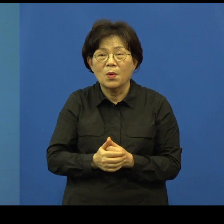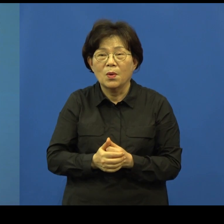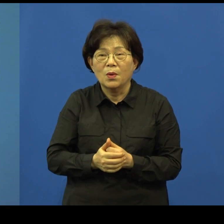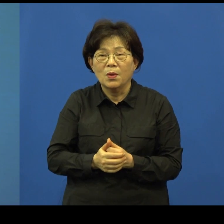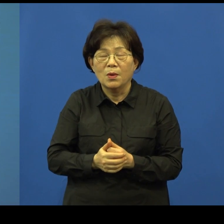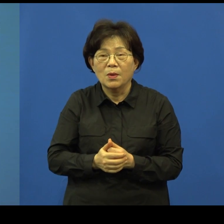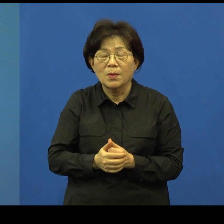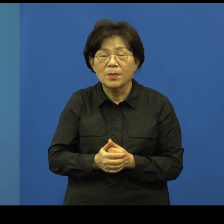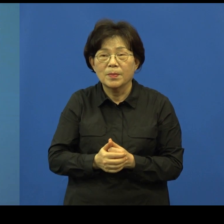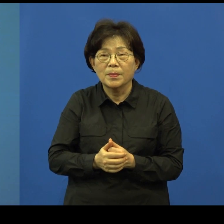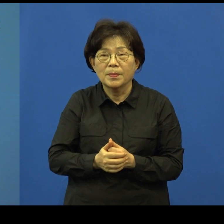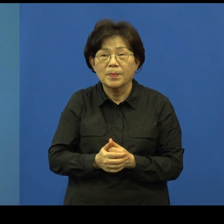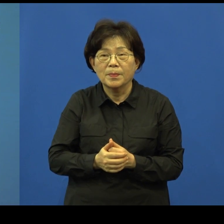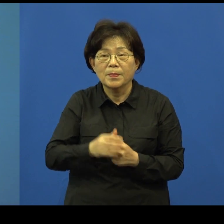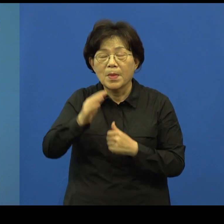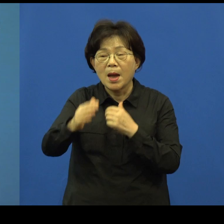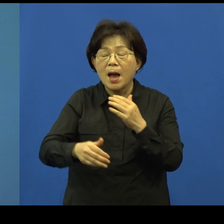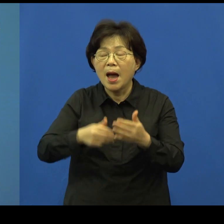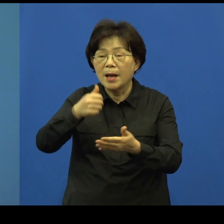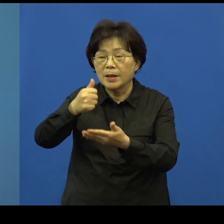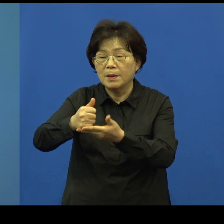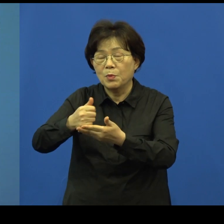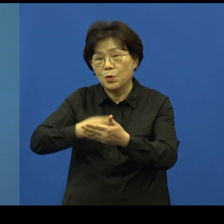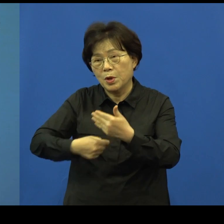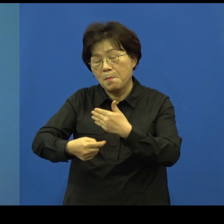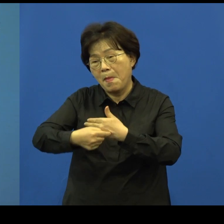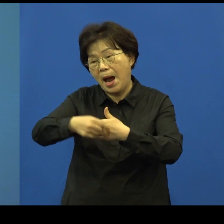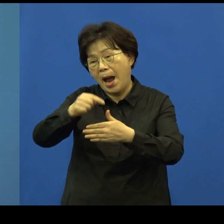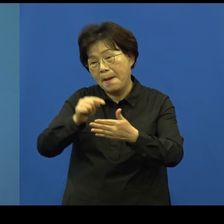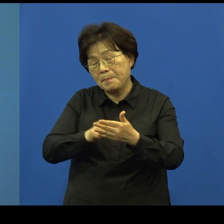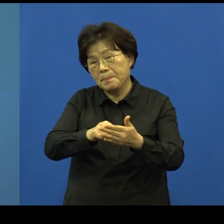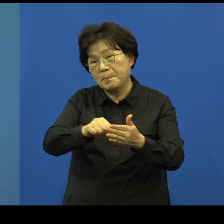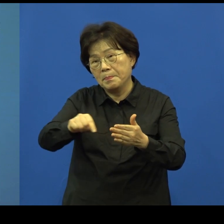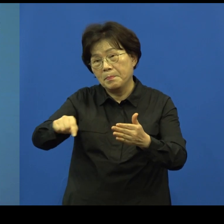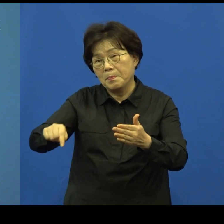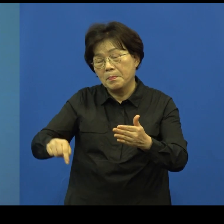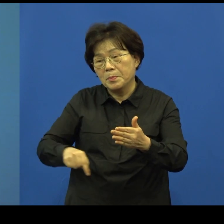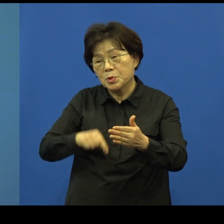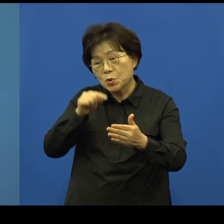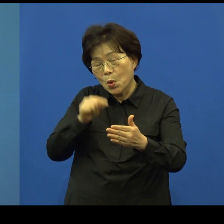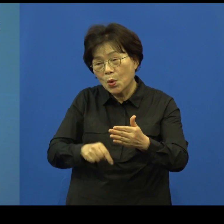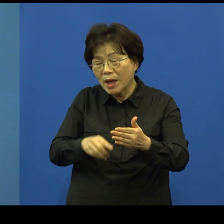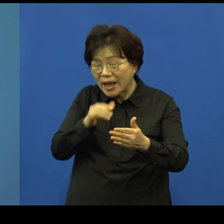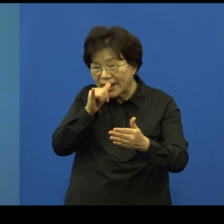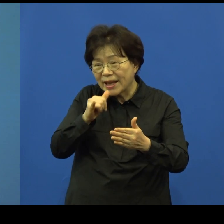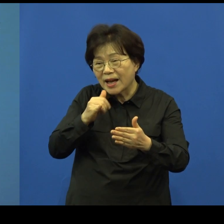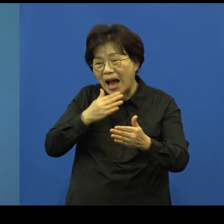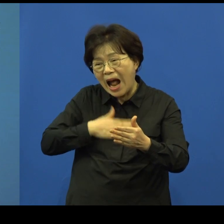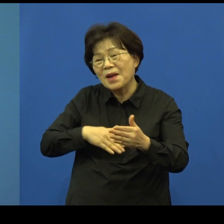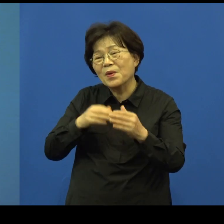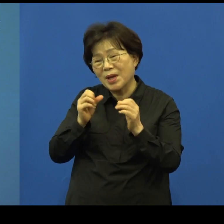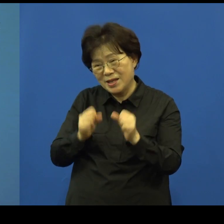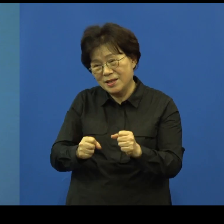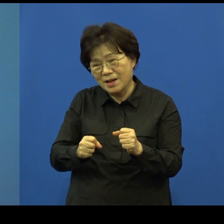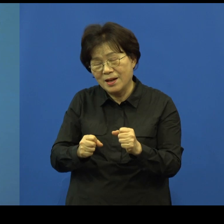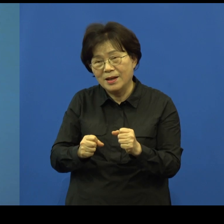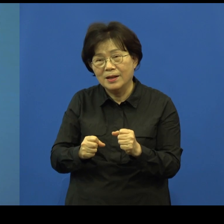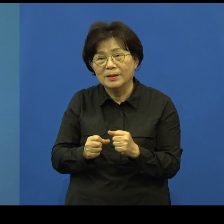자, 여러분, 하나님 우리의 마음에 무엇이 있는지를 다 아세요.